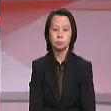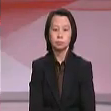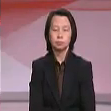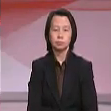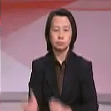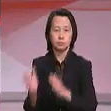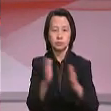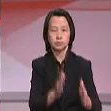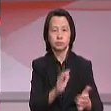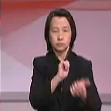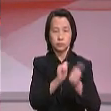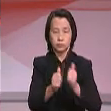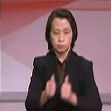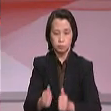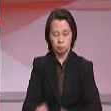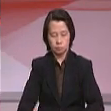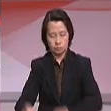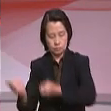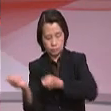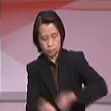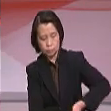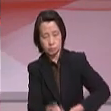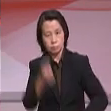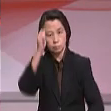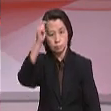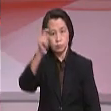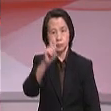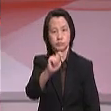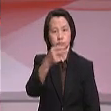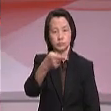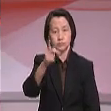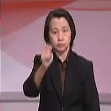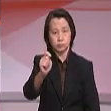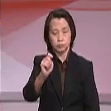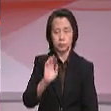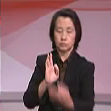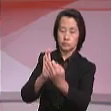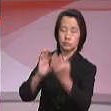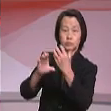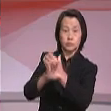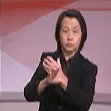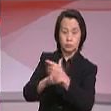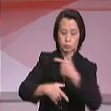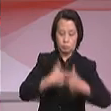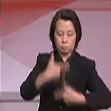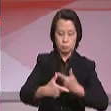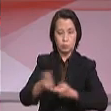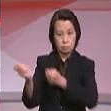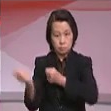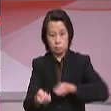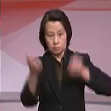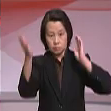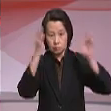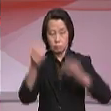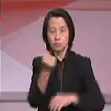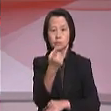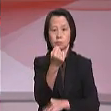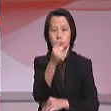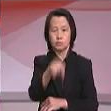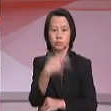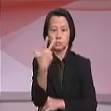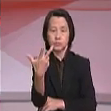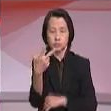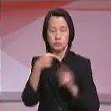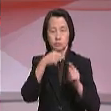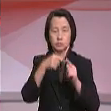Kita beralih ke perkembangan sukan hoki. Pasukan hoki Terengganu THT berdepan cabaran menjelang Liga Hoki Malaysia pada 11 Mac ini